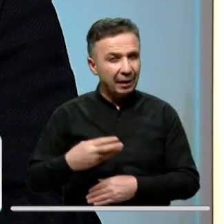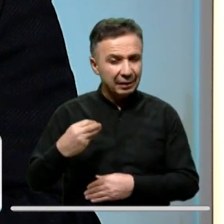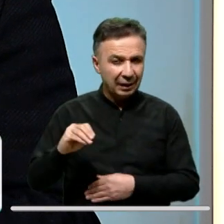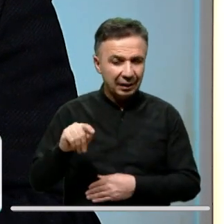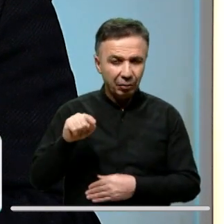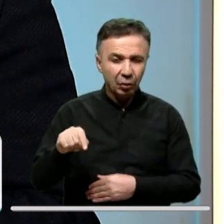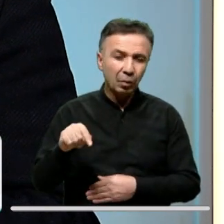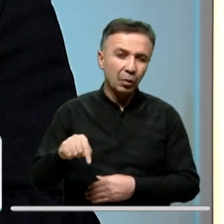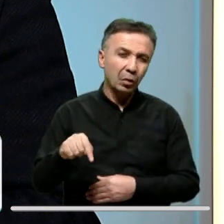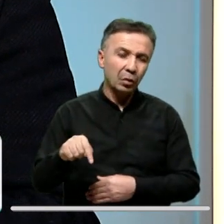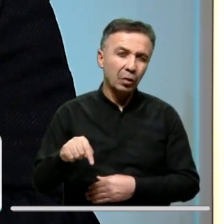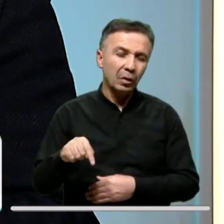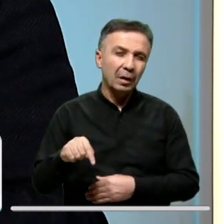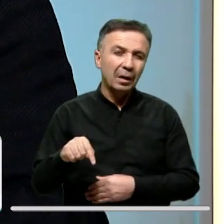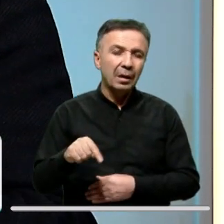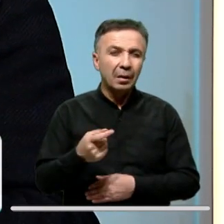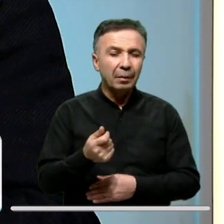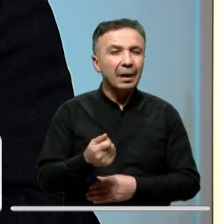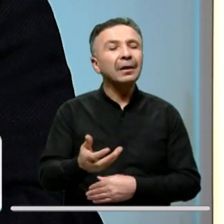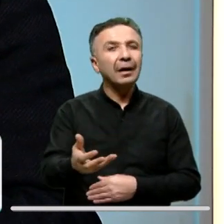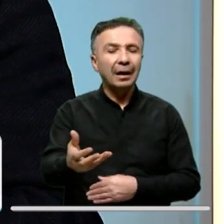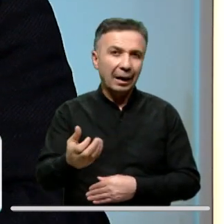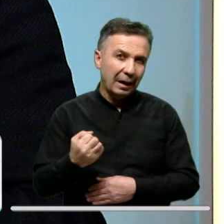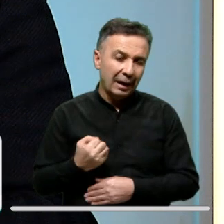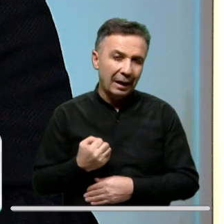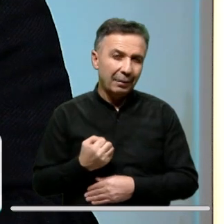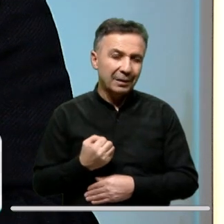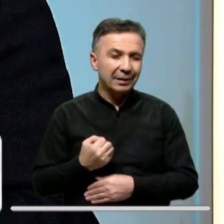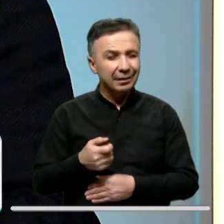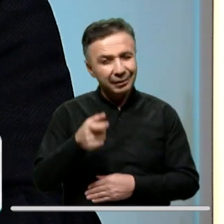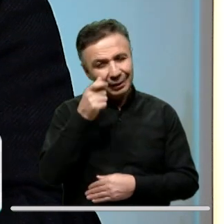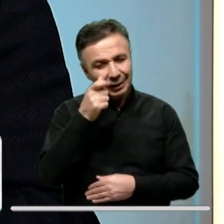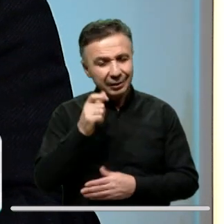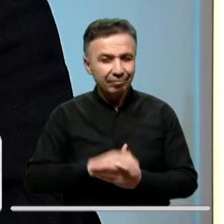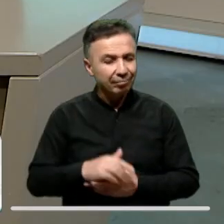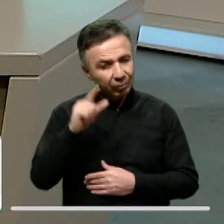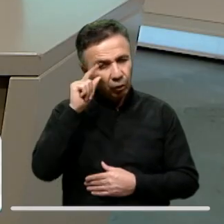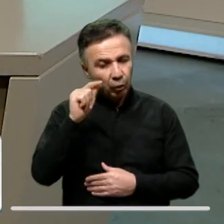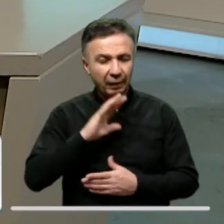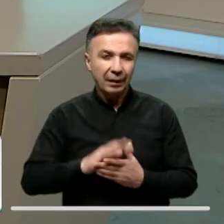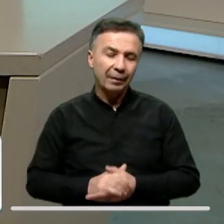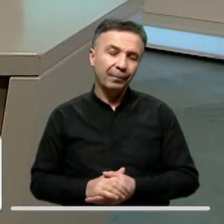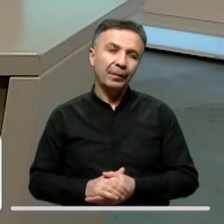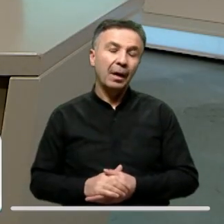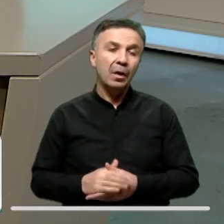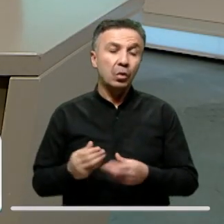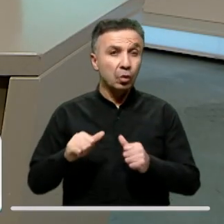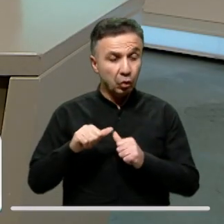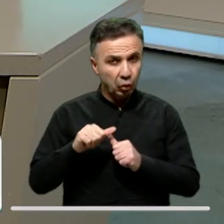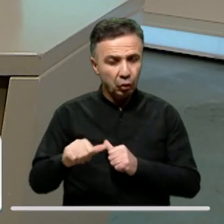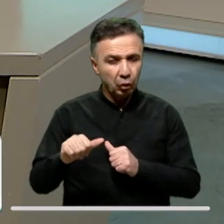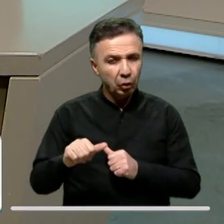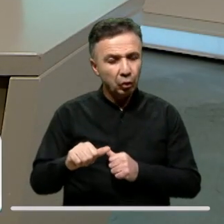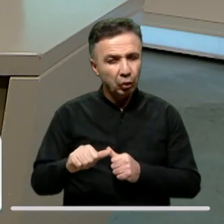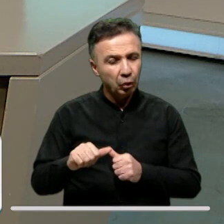bugünkü güncel tariften alıyor olması birazcık şaibe doğru. Belki çok uzun süre önce olanlar için olabilir. Yani mesela